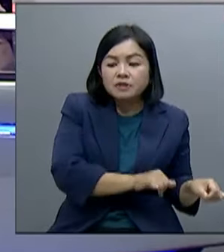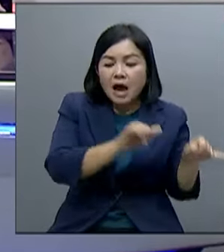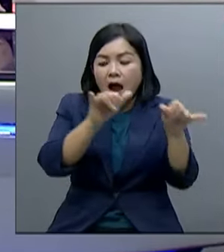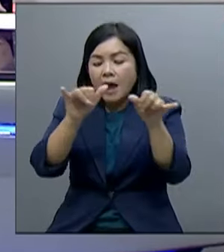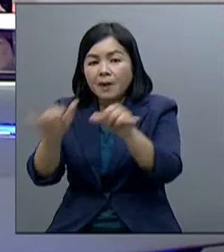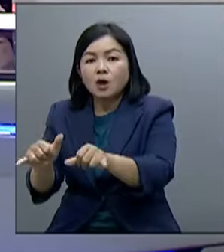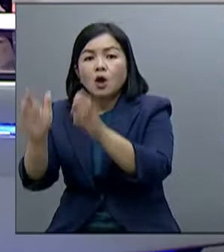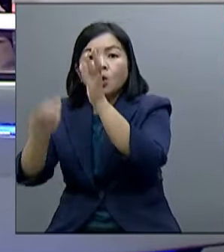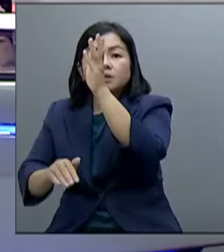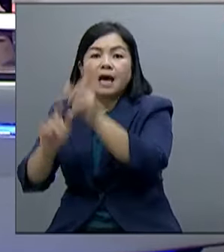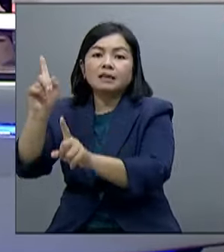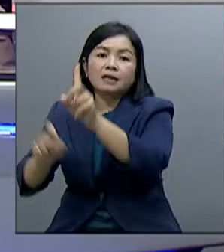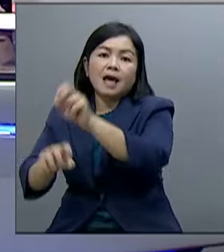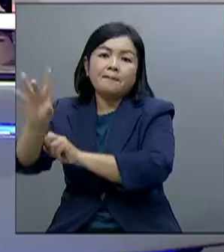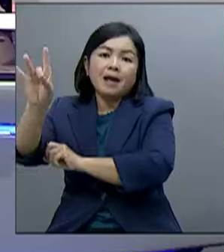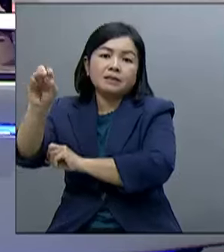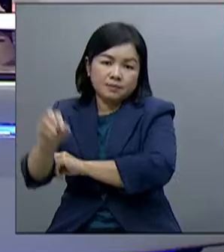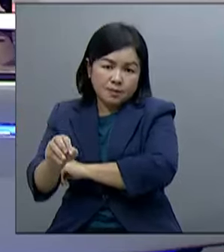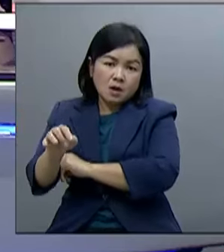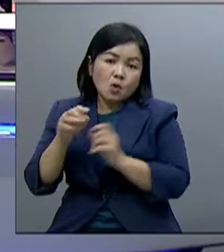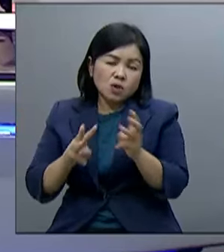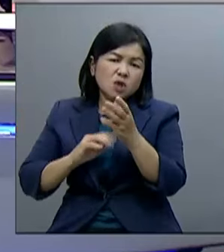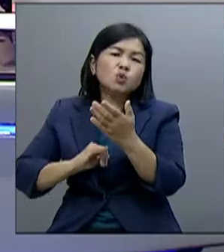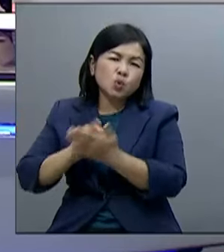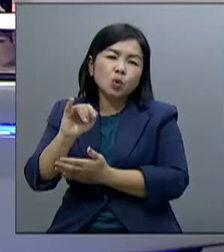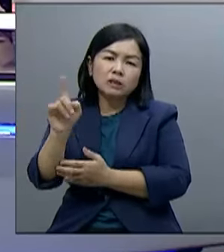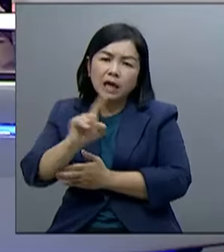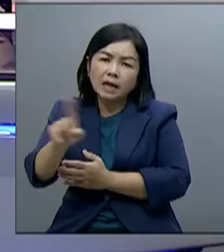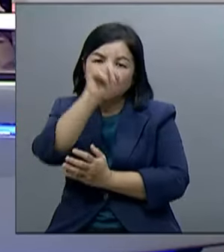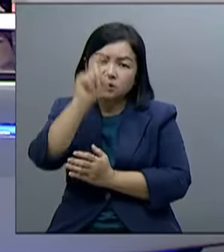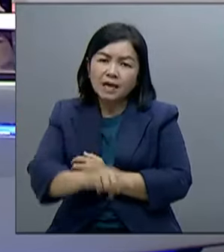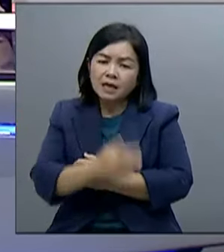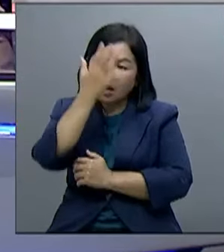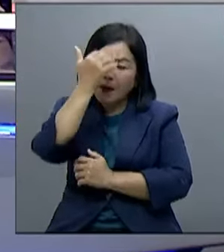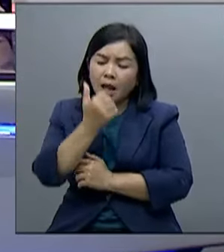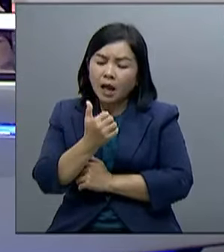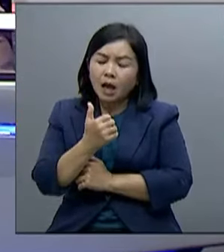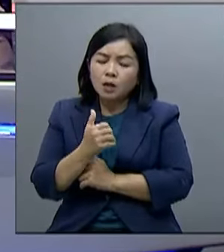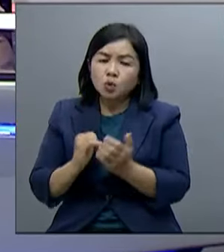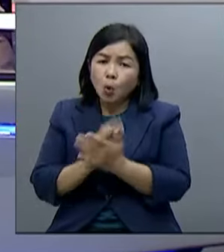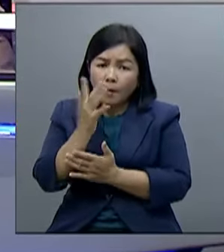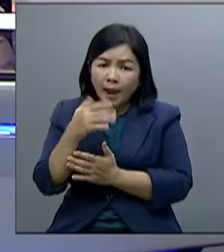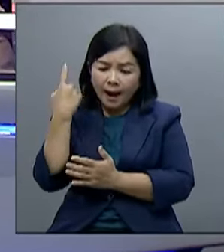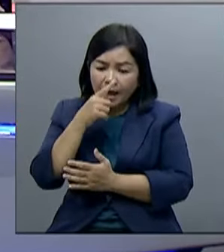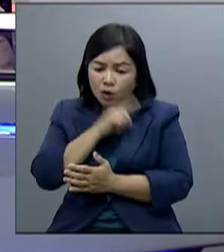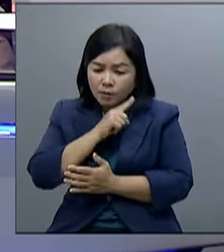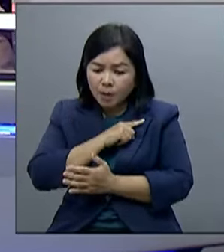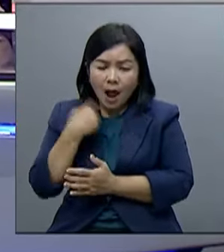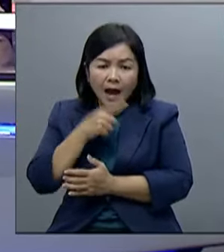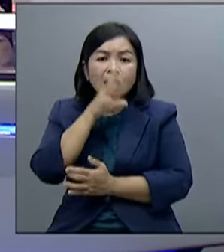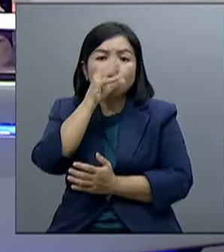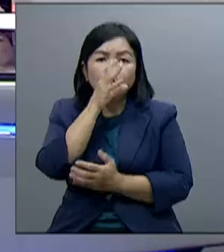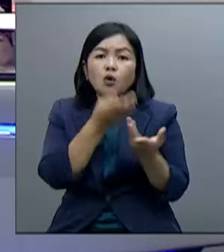มากกว่า 80คนทำไปอย่างถูกต้องหรือไม่ถ้าไม่ใครจะต้องรับผิดชอบหรือเอ่ยคำขอโทษกับ